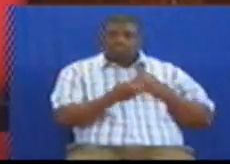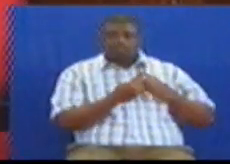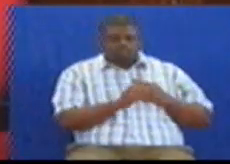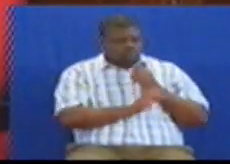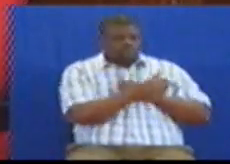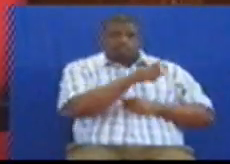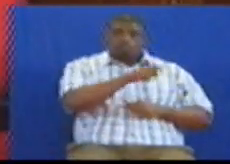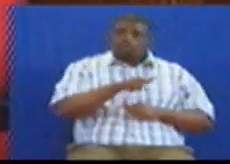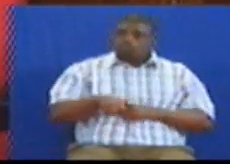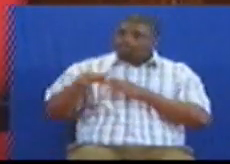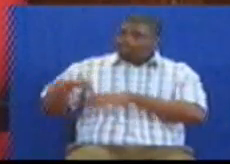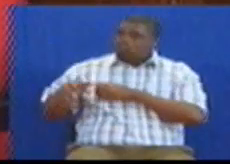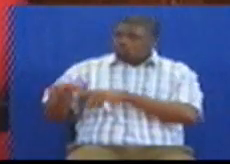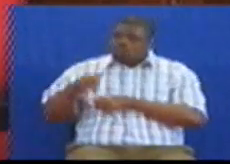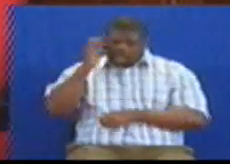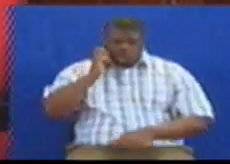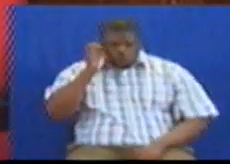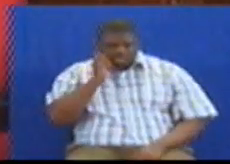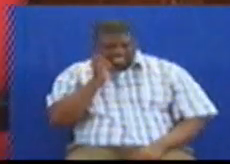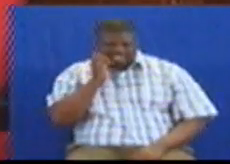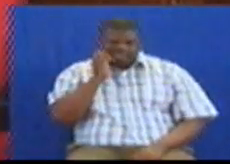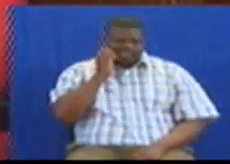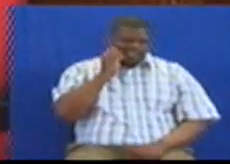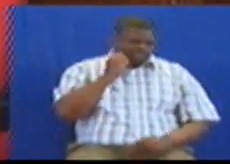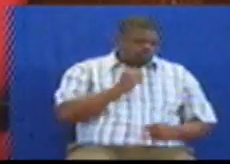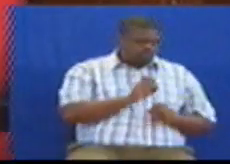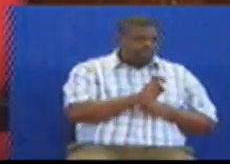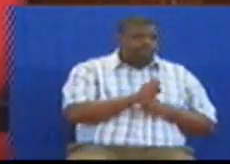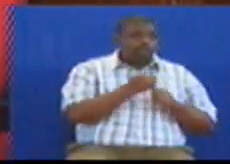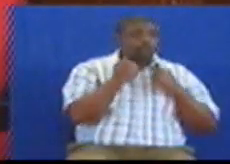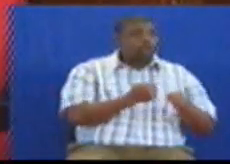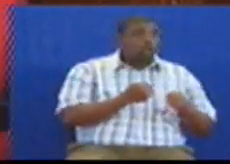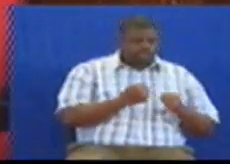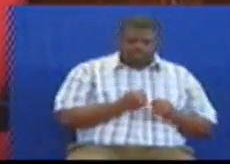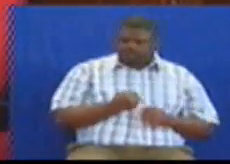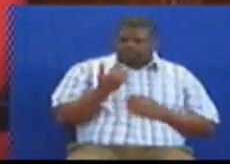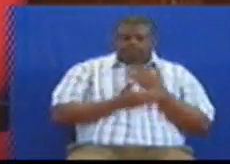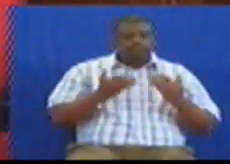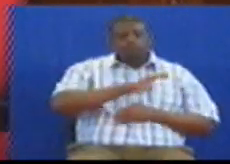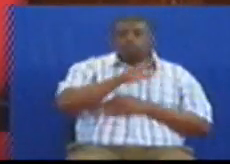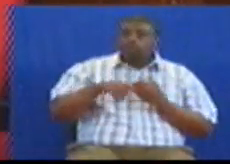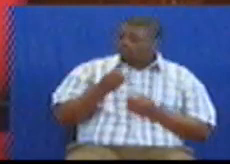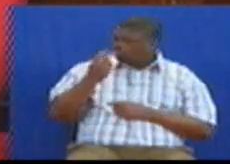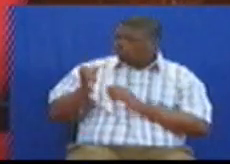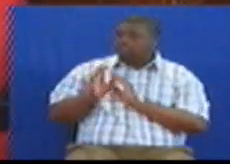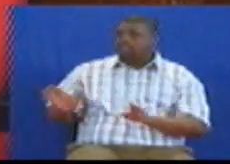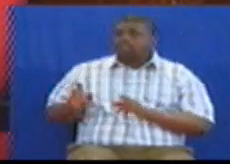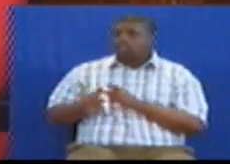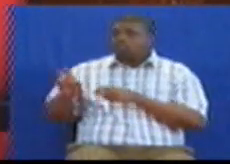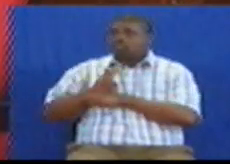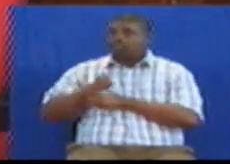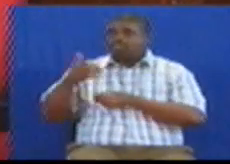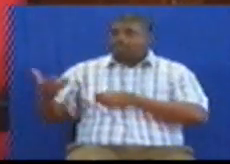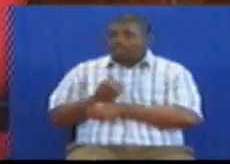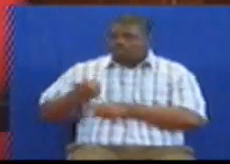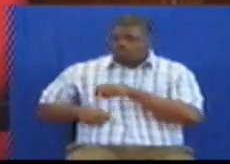Manyoni kabisa. Usimamizi ni madhubuti, tumeuona nchi nzima, kila mmoja anasimulia usimamizi wa mapato haya